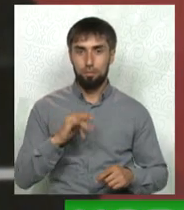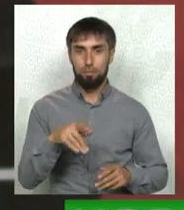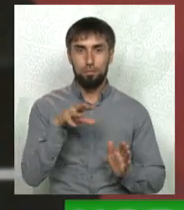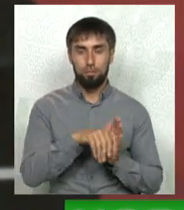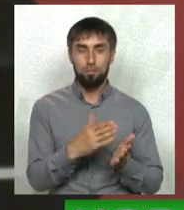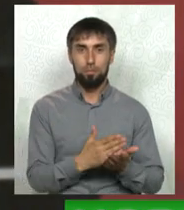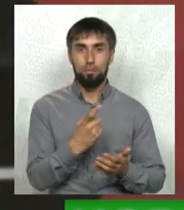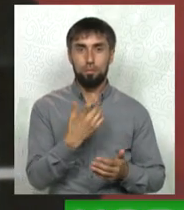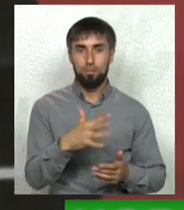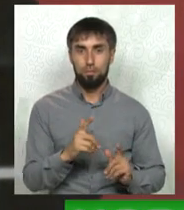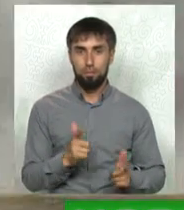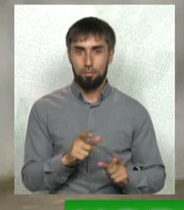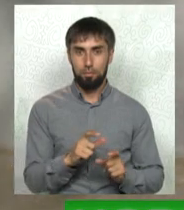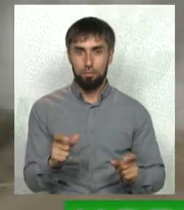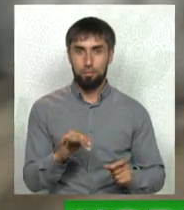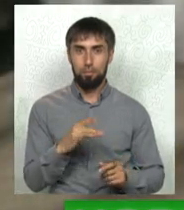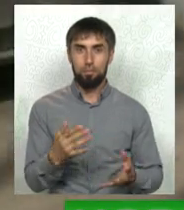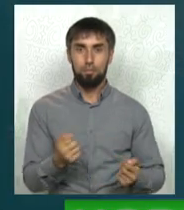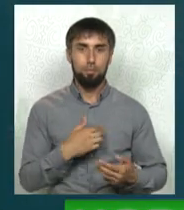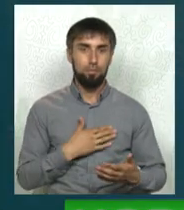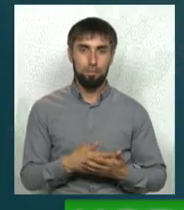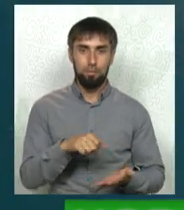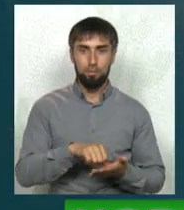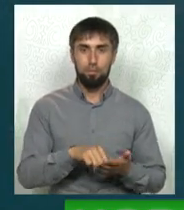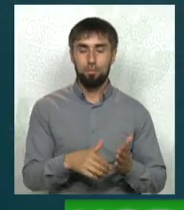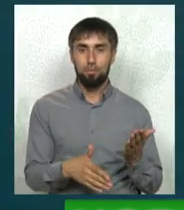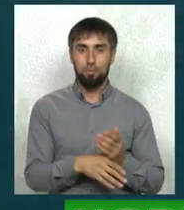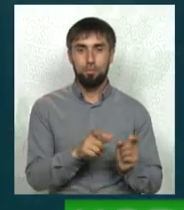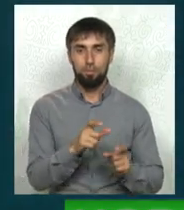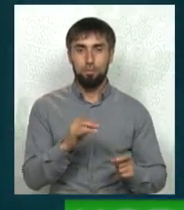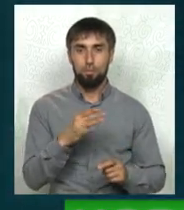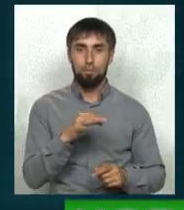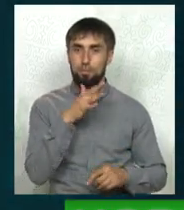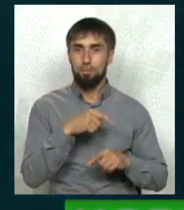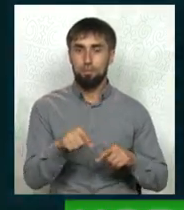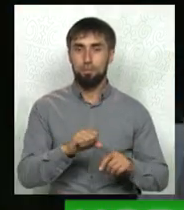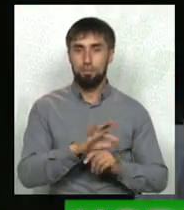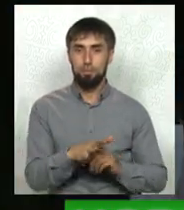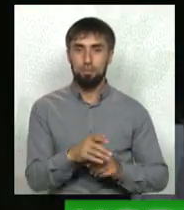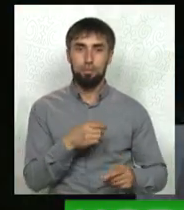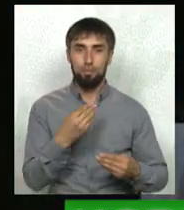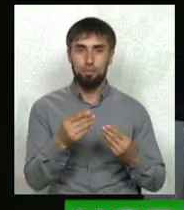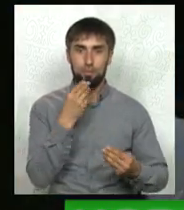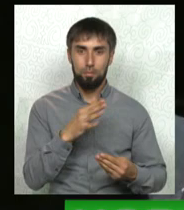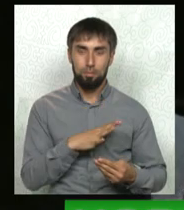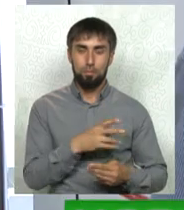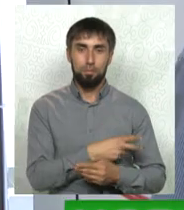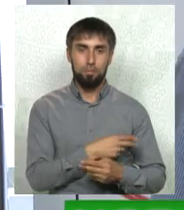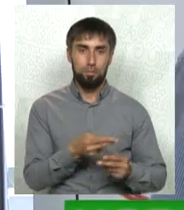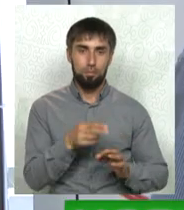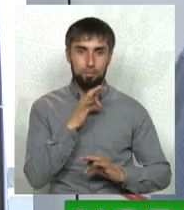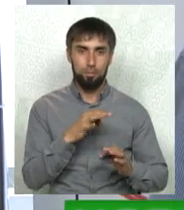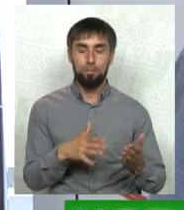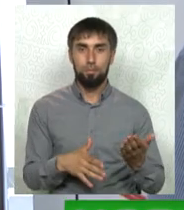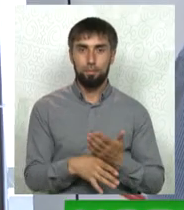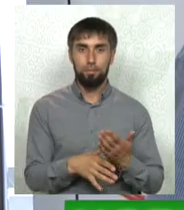входит 150 добровольцев. Они принимали активное участие в помощи людям, особенно в период пандемии, разносили продукты и медикаменты.